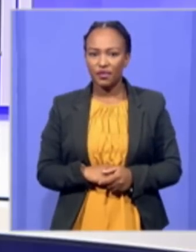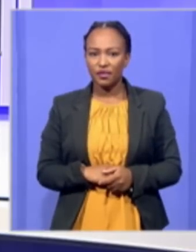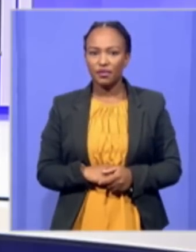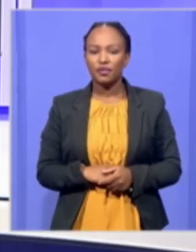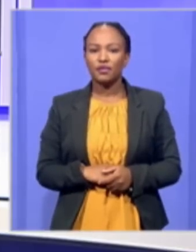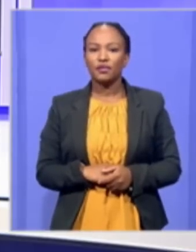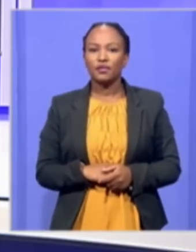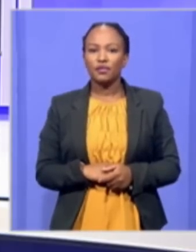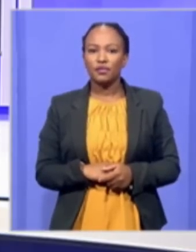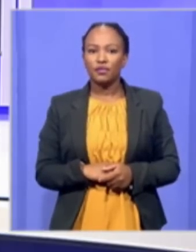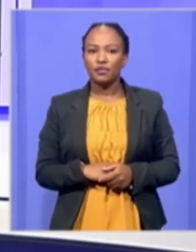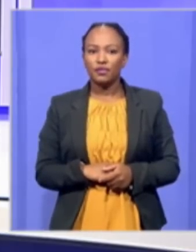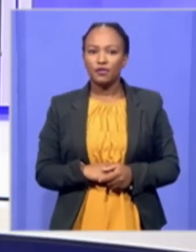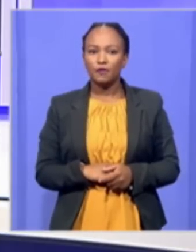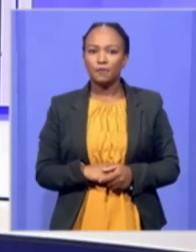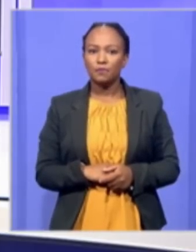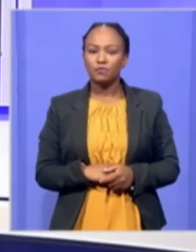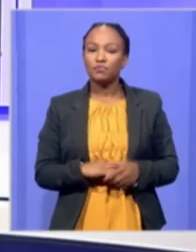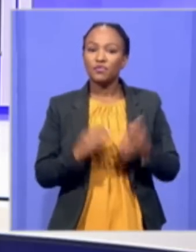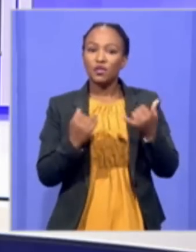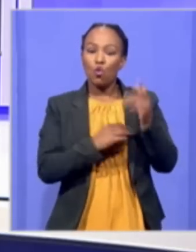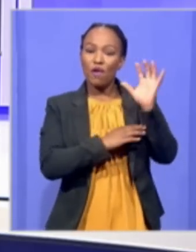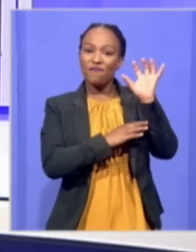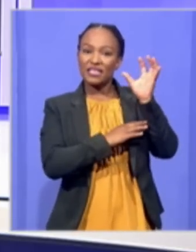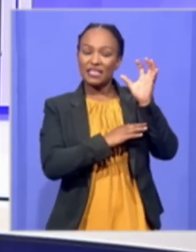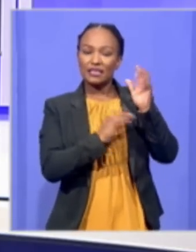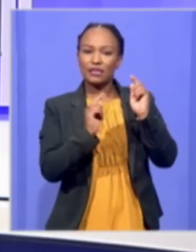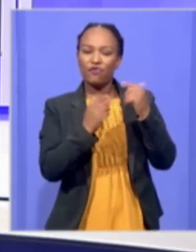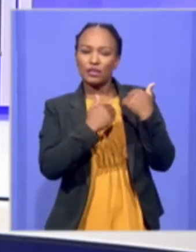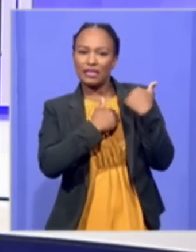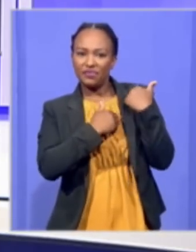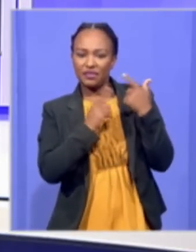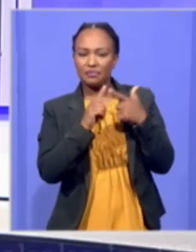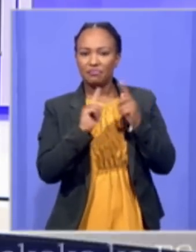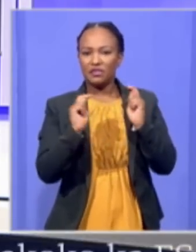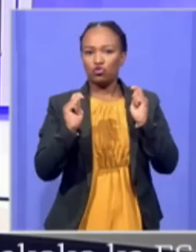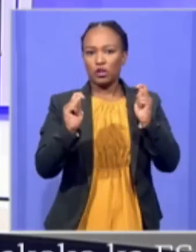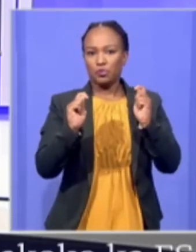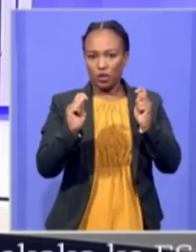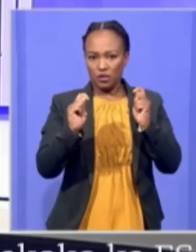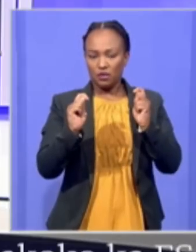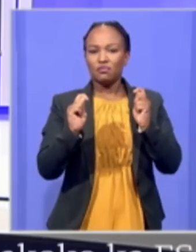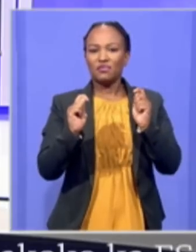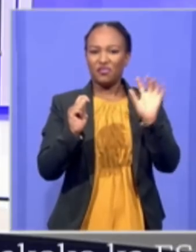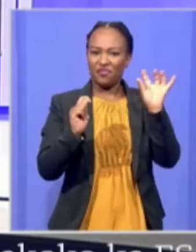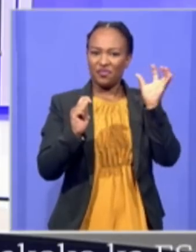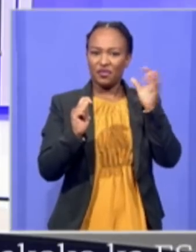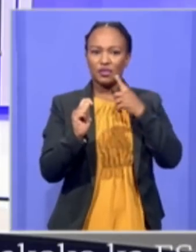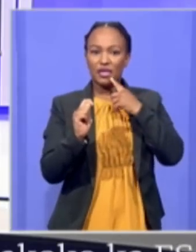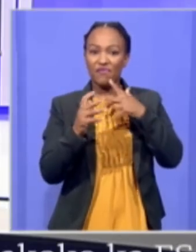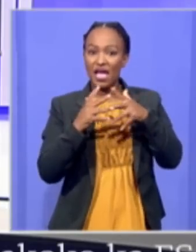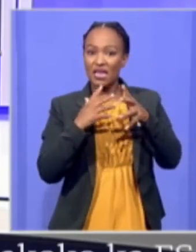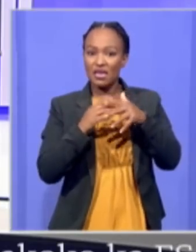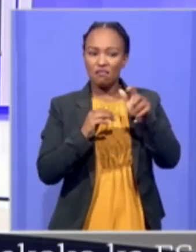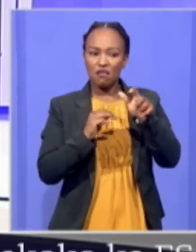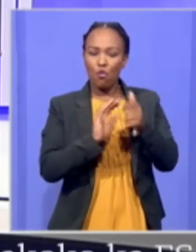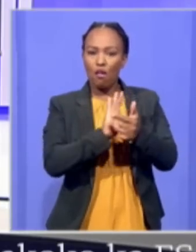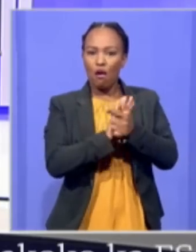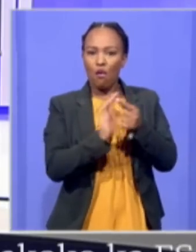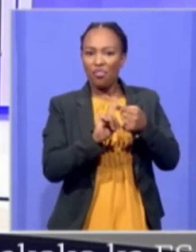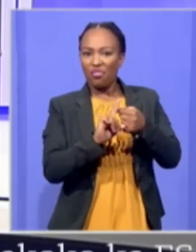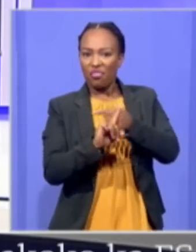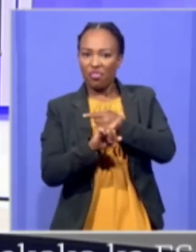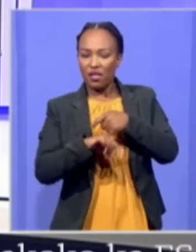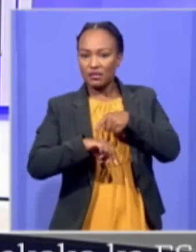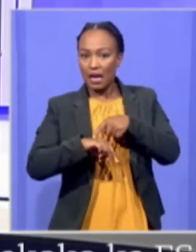Kgoro ya polokego ditsela le dinamelwa ka Free State e re ya go thatafatša maphelo a bao ba ikamologantšhago le molao wa ditseleng mo sehleng sa